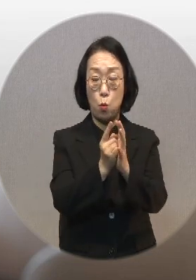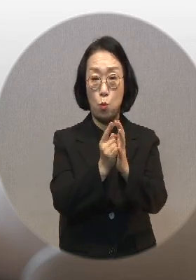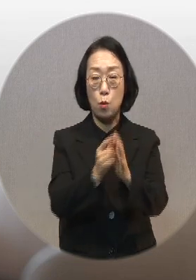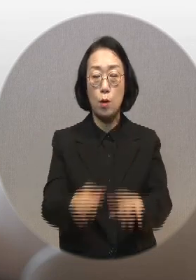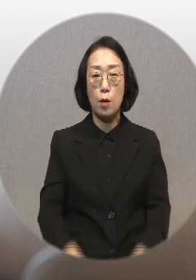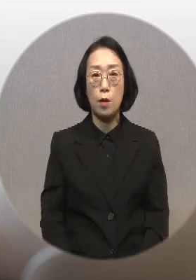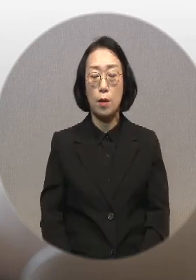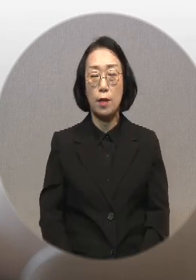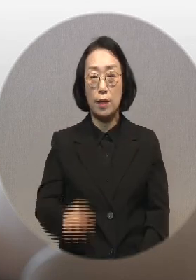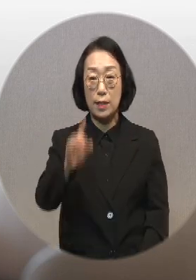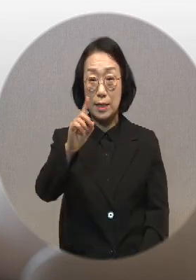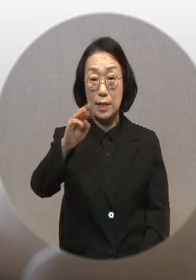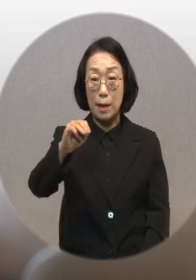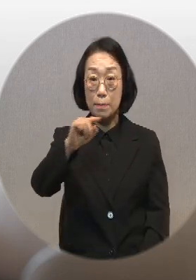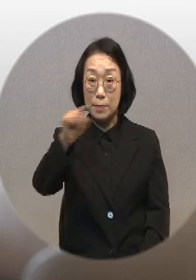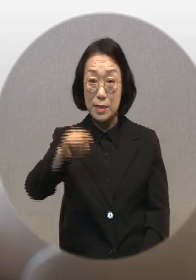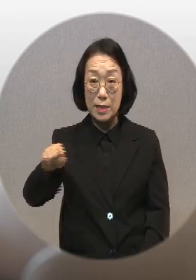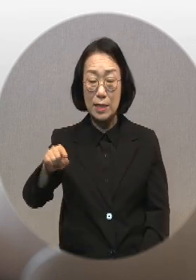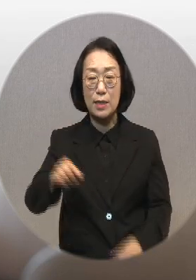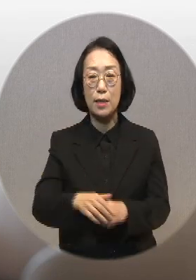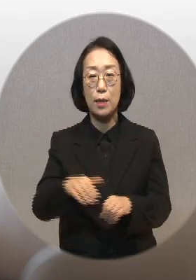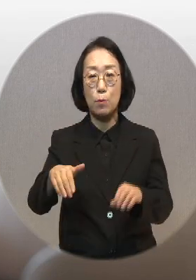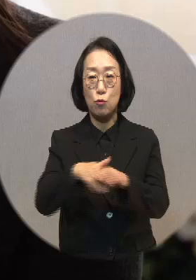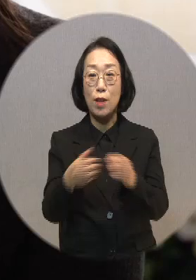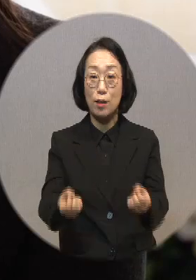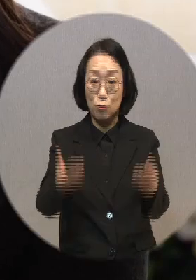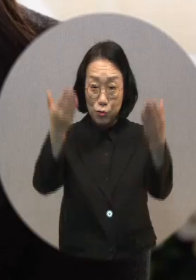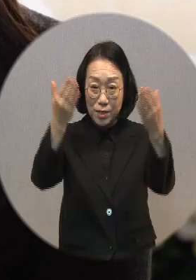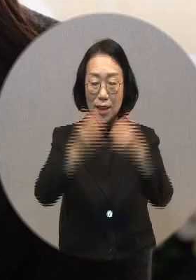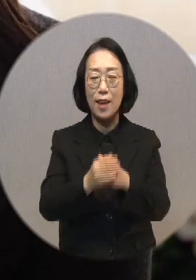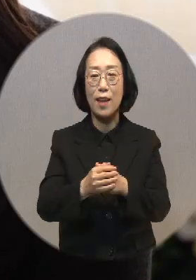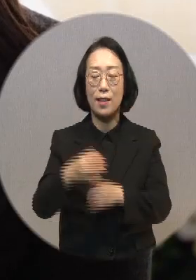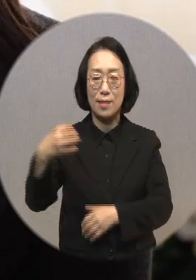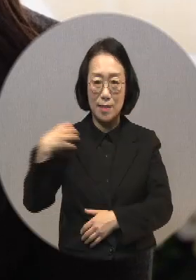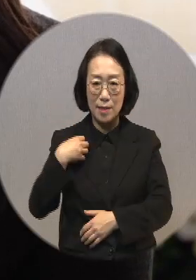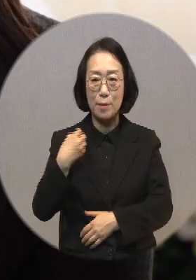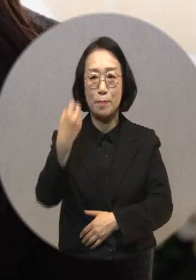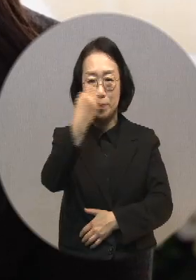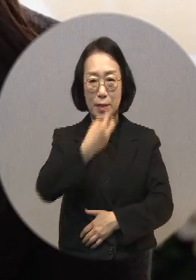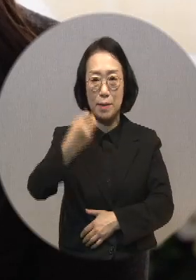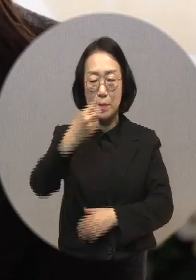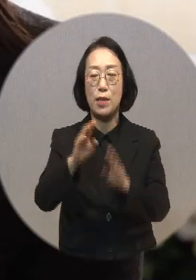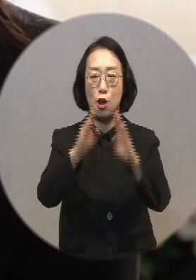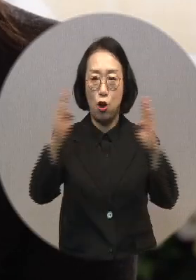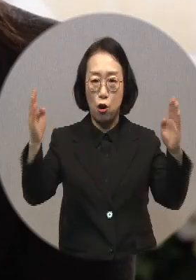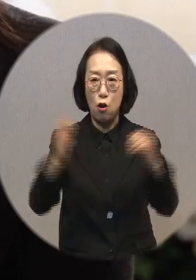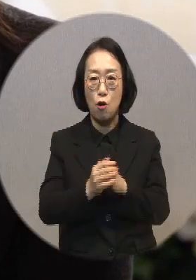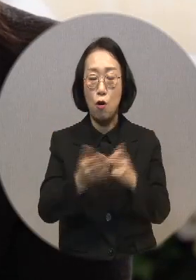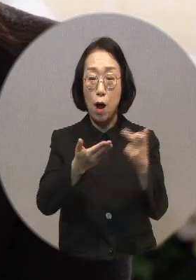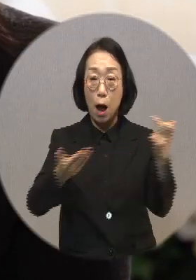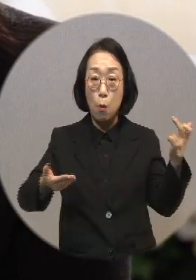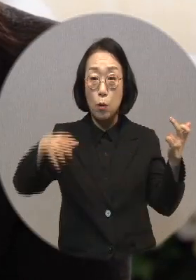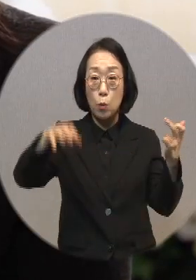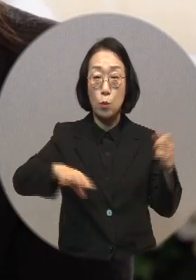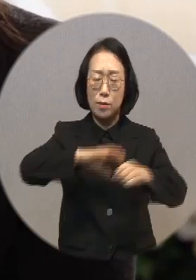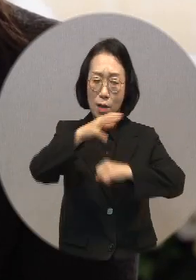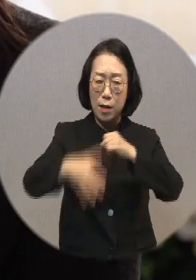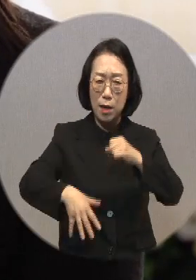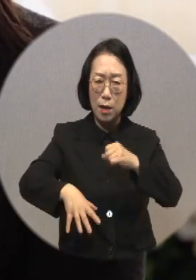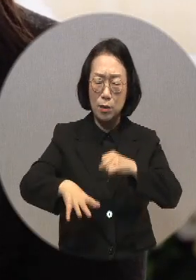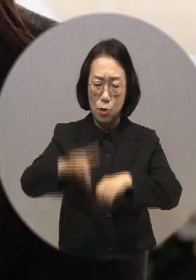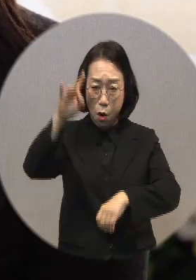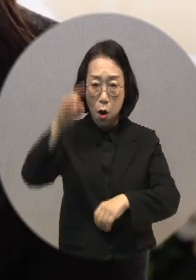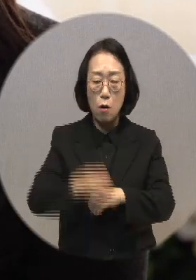DMZ 문학축전을 기획하고 또 운영을 했습니다. 현재 강원특별자치도는 전 세계에서 유일하게